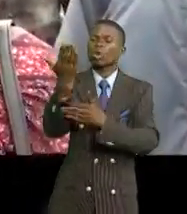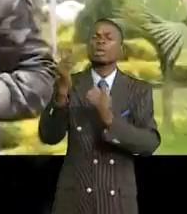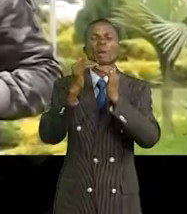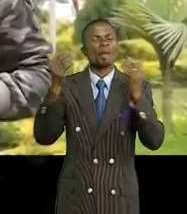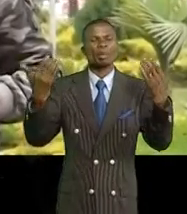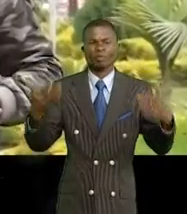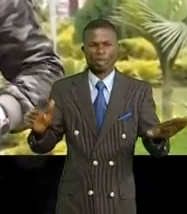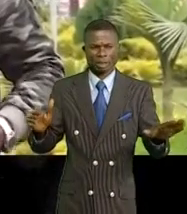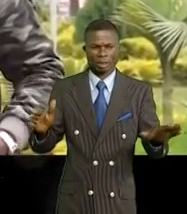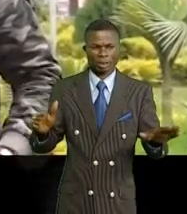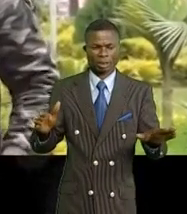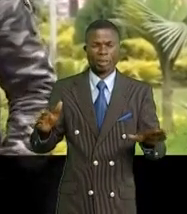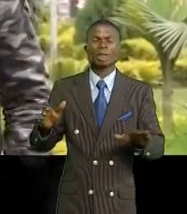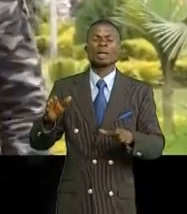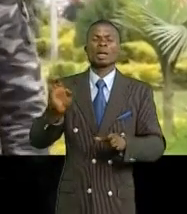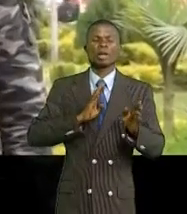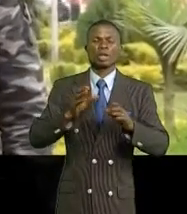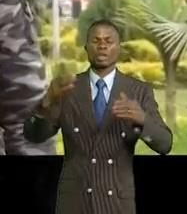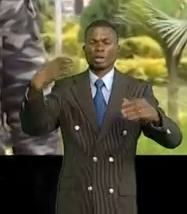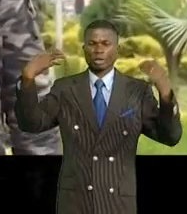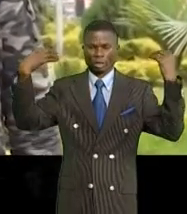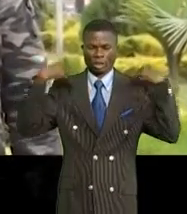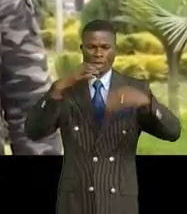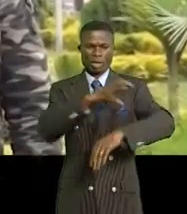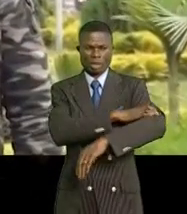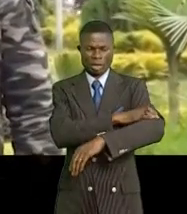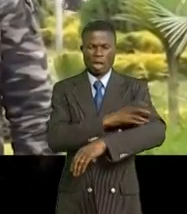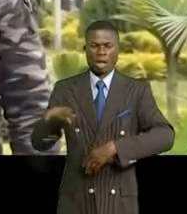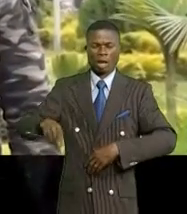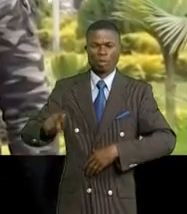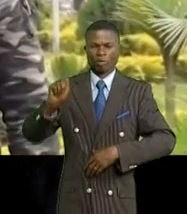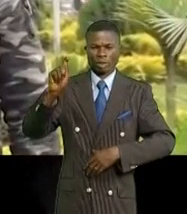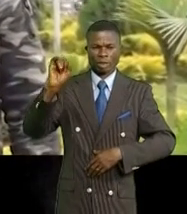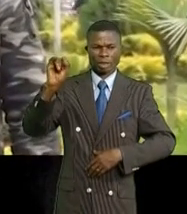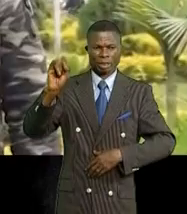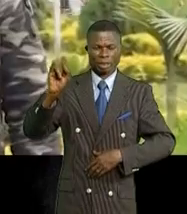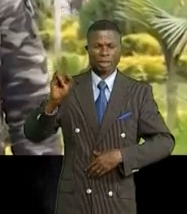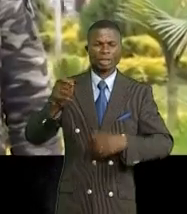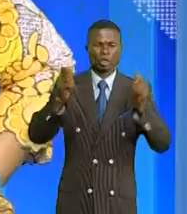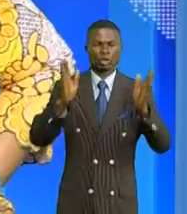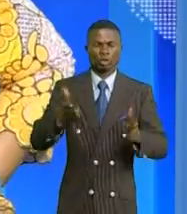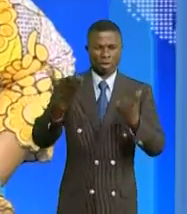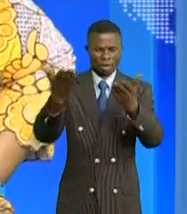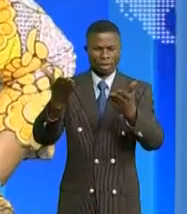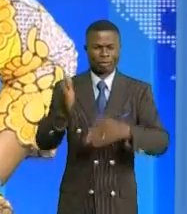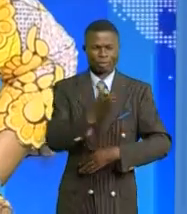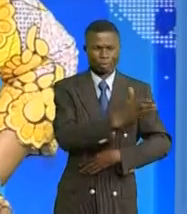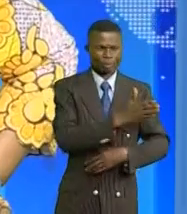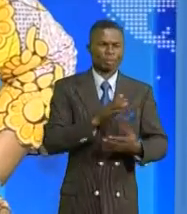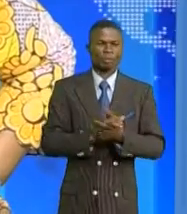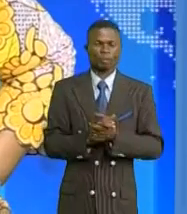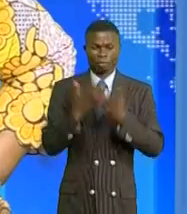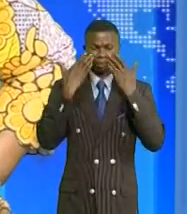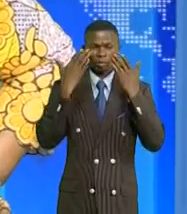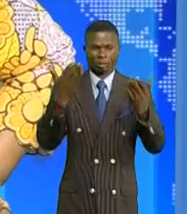lingi. Depuis Bounia, chef lieu de la province de l'Ituri, Oscar Mbal, RTNC.